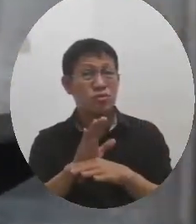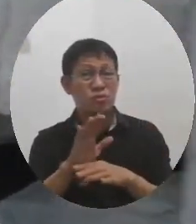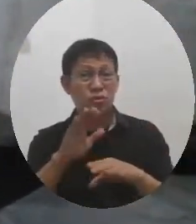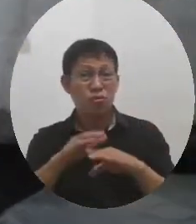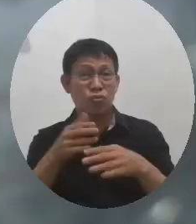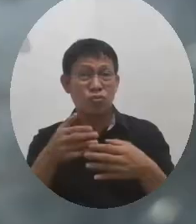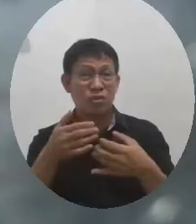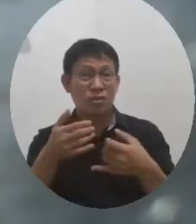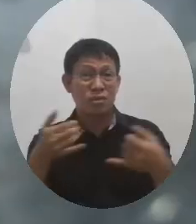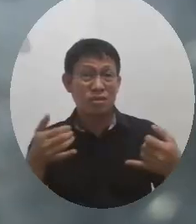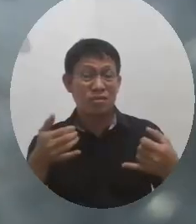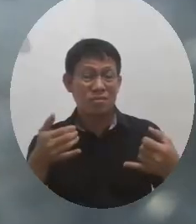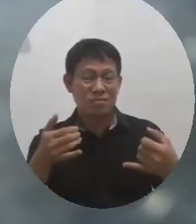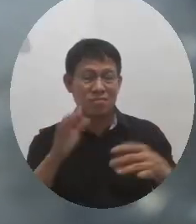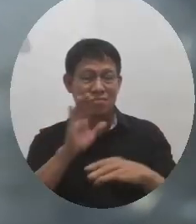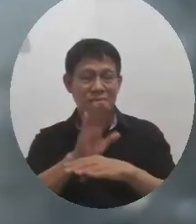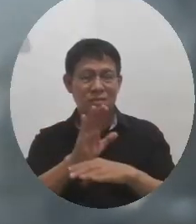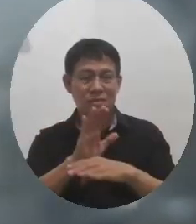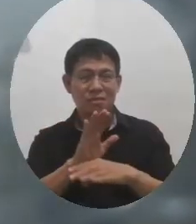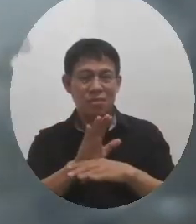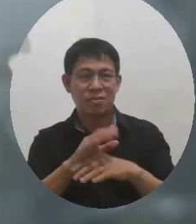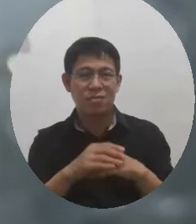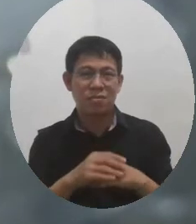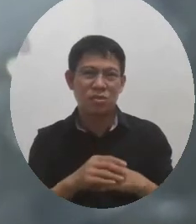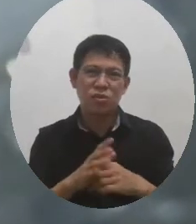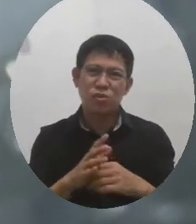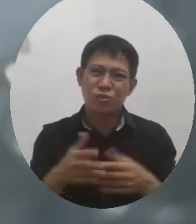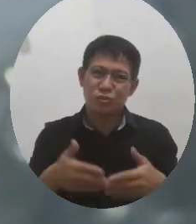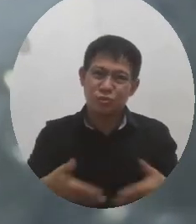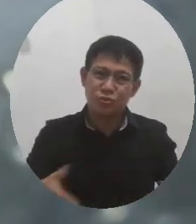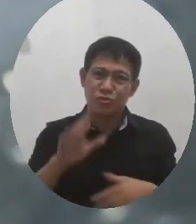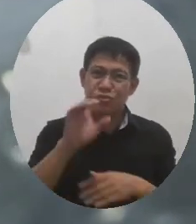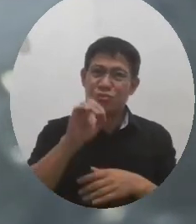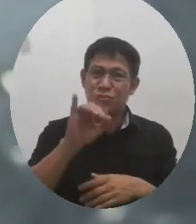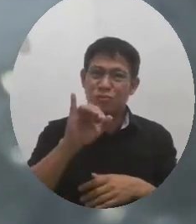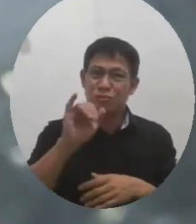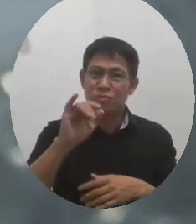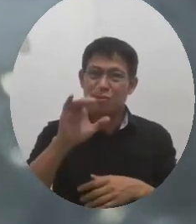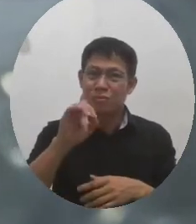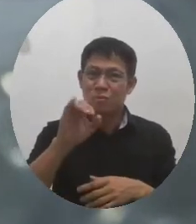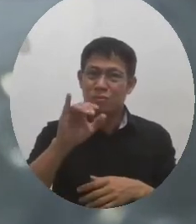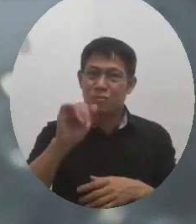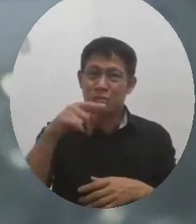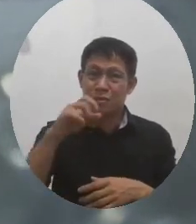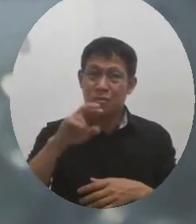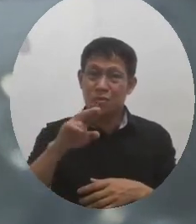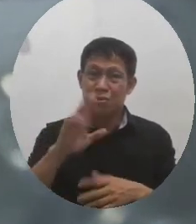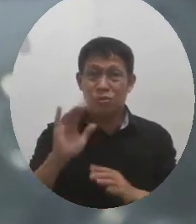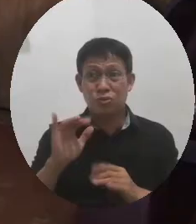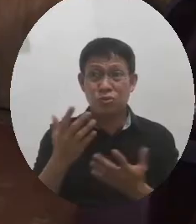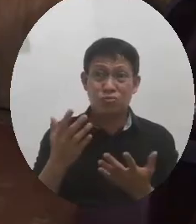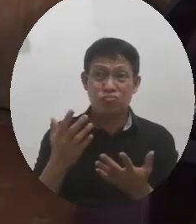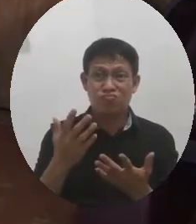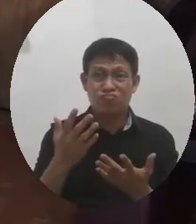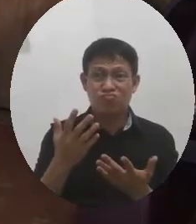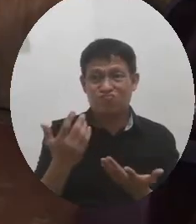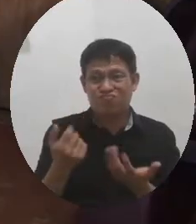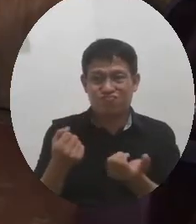nag-online-online business po ako ng mga diaper para po kahit papano po